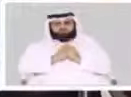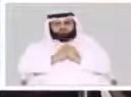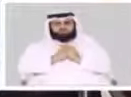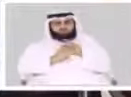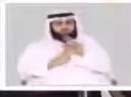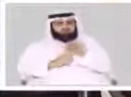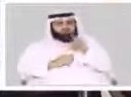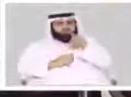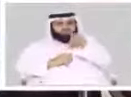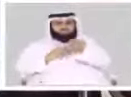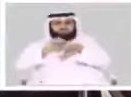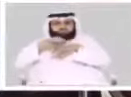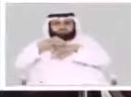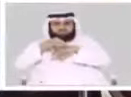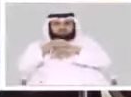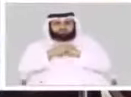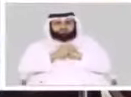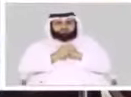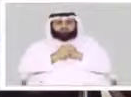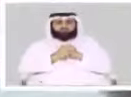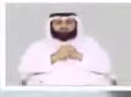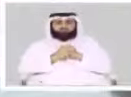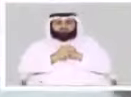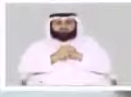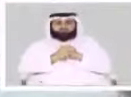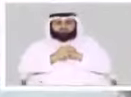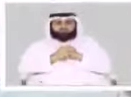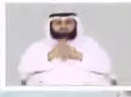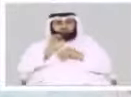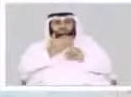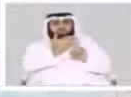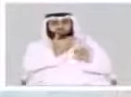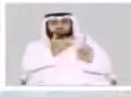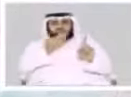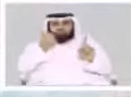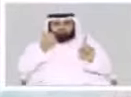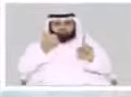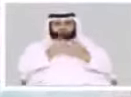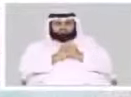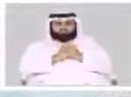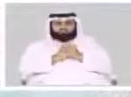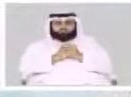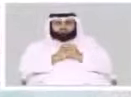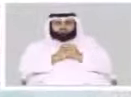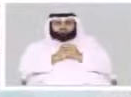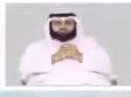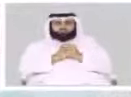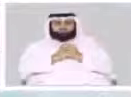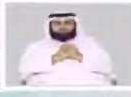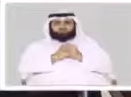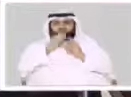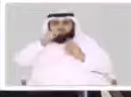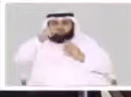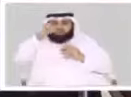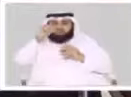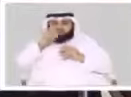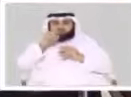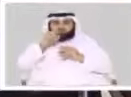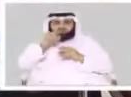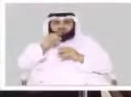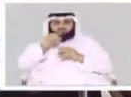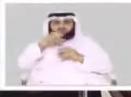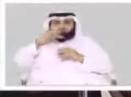فكأن الإنسان حينما يطلب منه أن يفي بالعقود